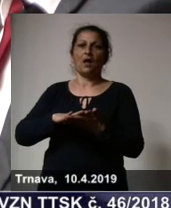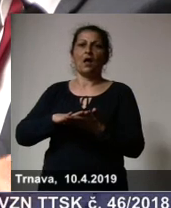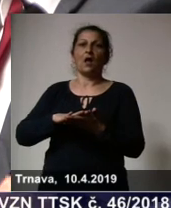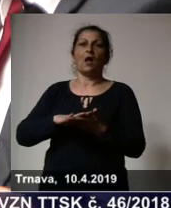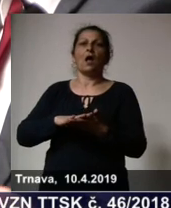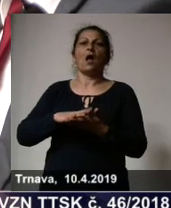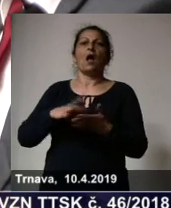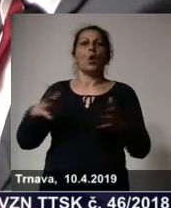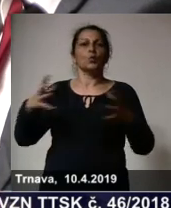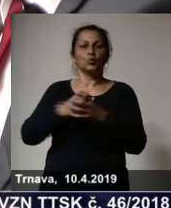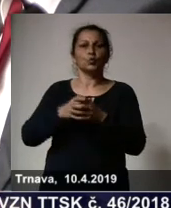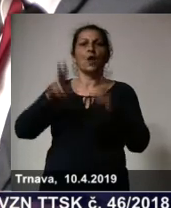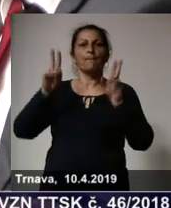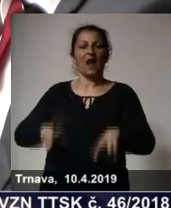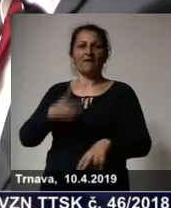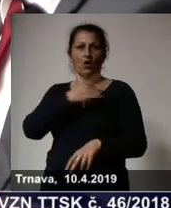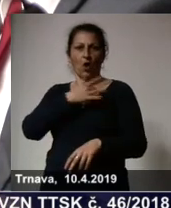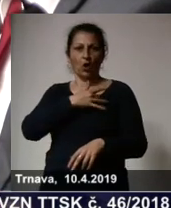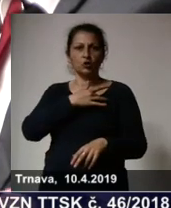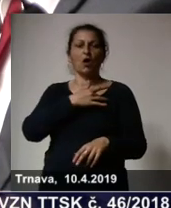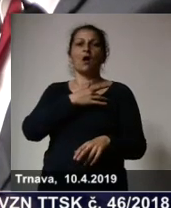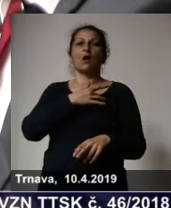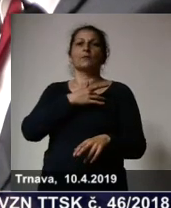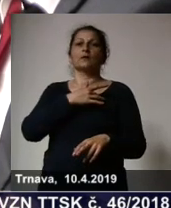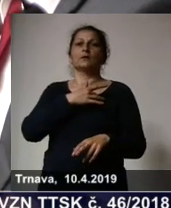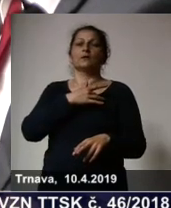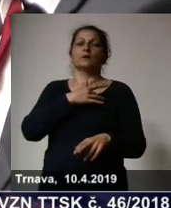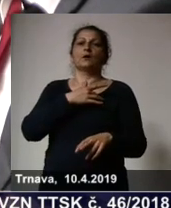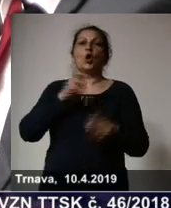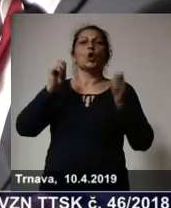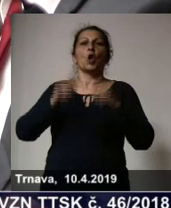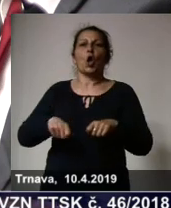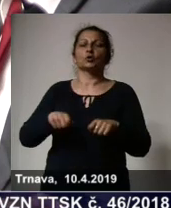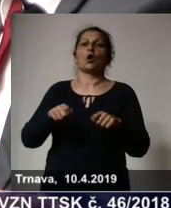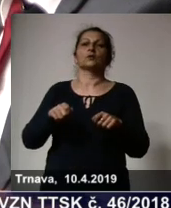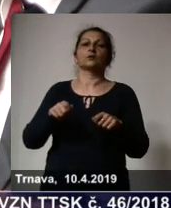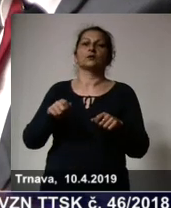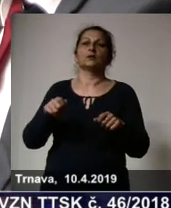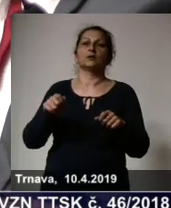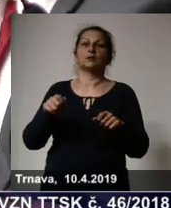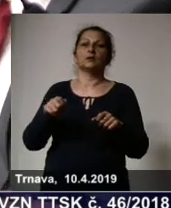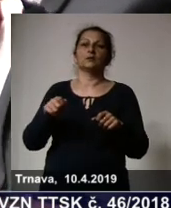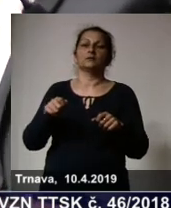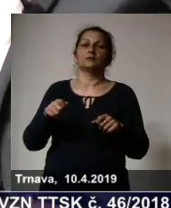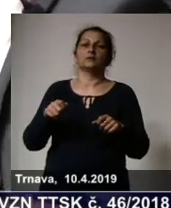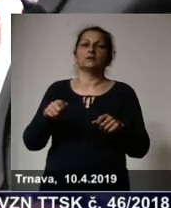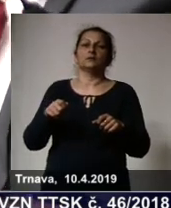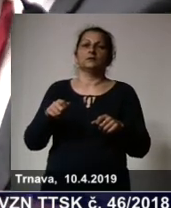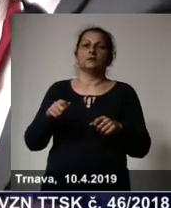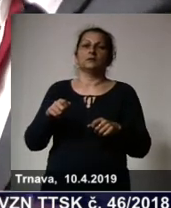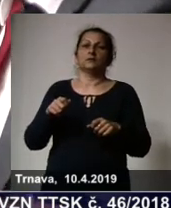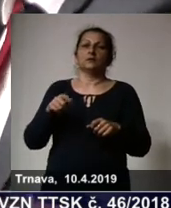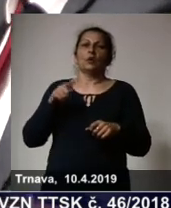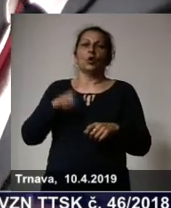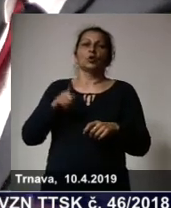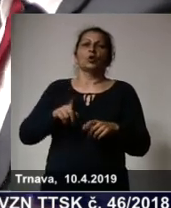združenie právnických osôb, občianske združenia, ktoré sa venujú regionálnemu rozvoju, toto beriem iba